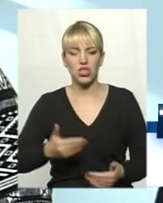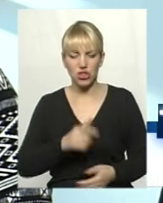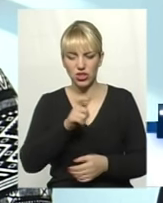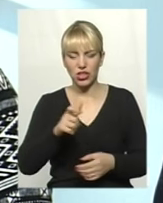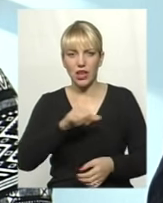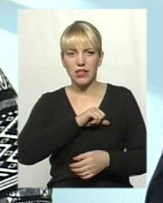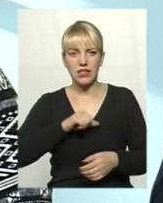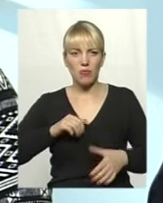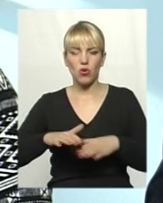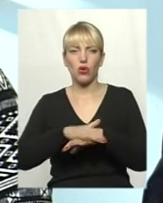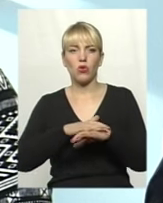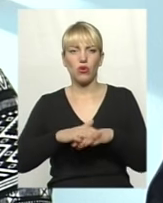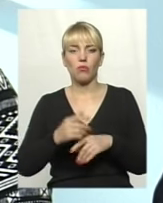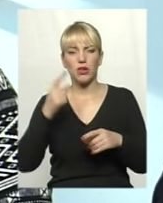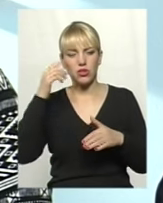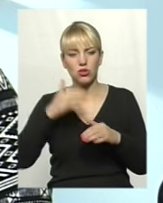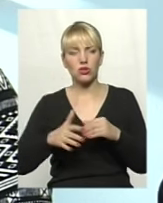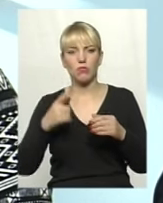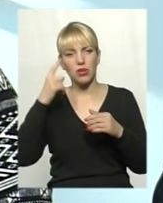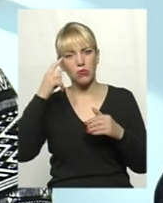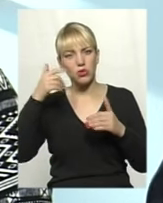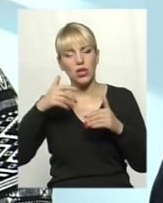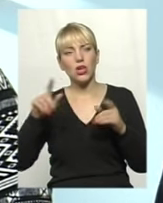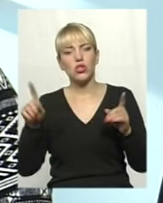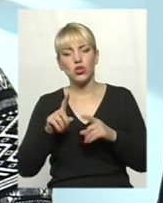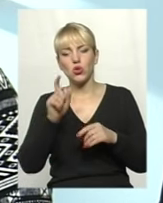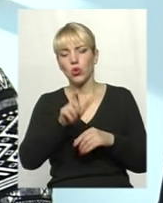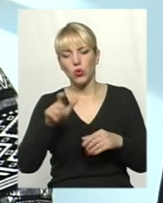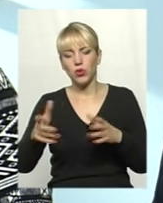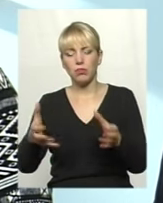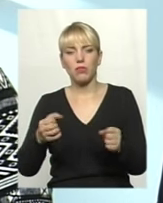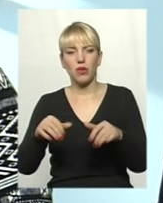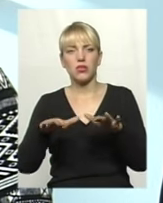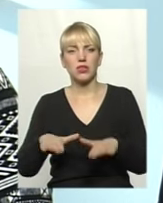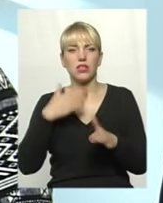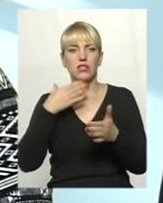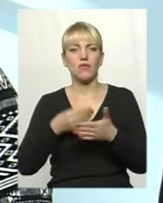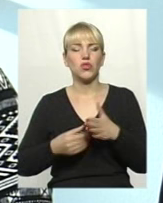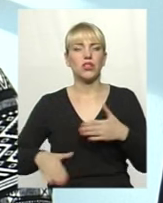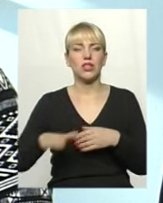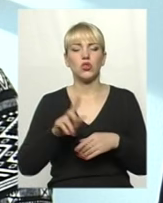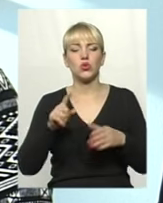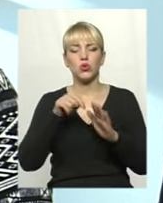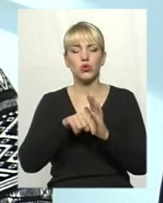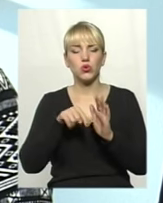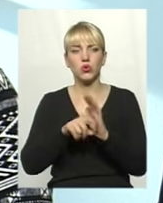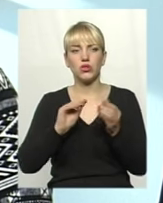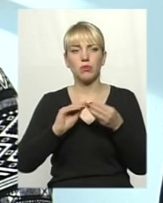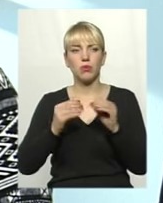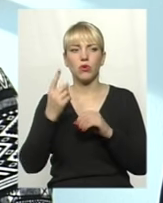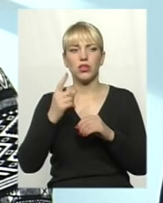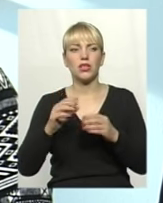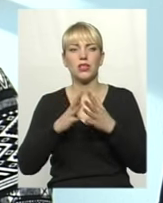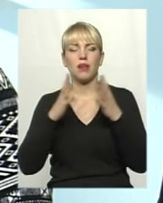і усвідомлення, що на сьогоднішній день вони приймають рішення на своїй території. Що стосується проблем, ну, мабуть, що однією з